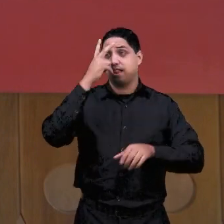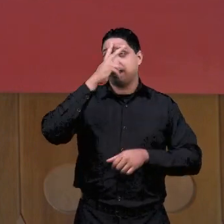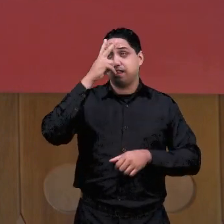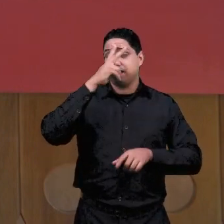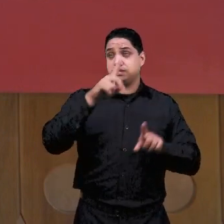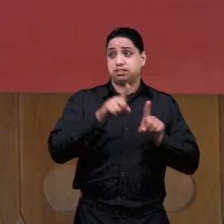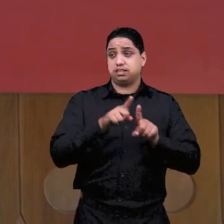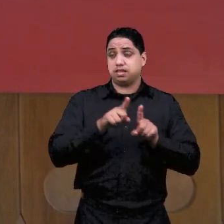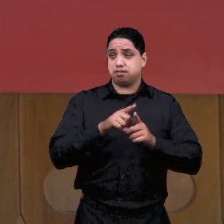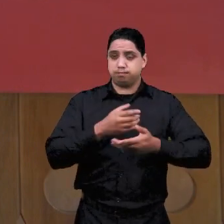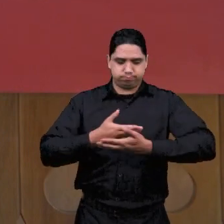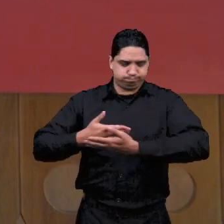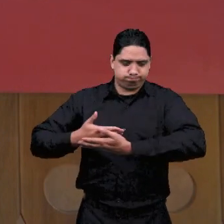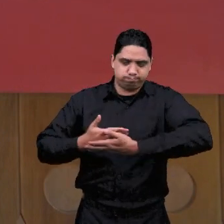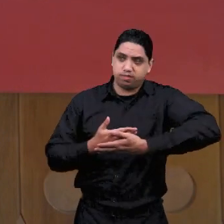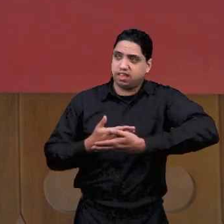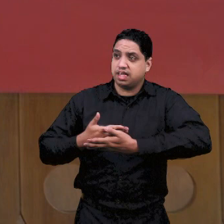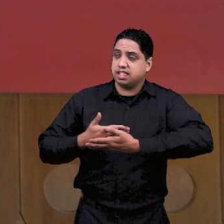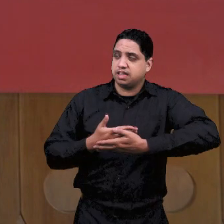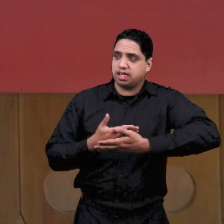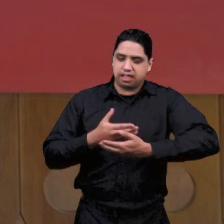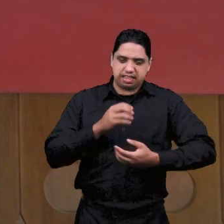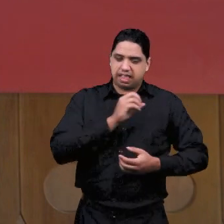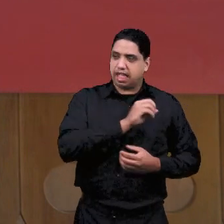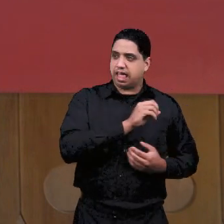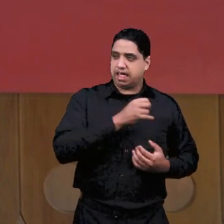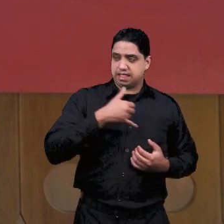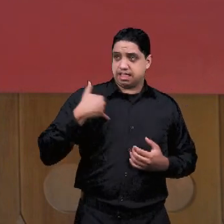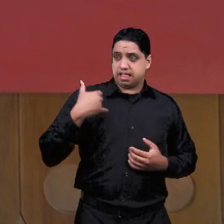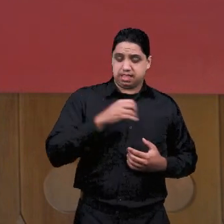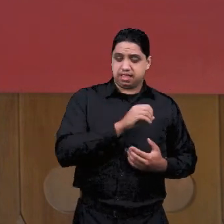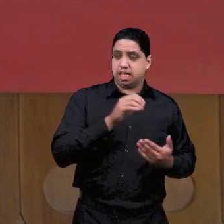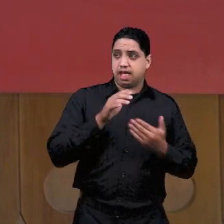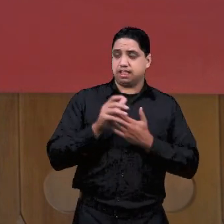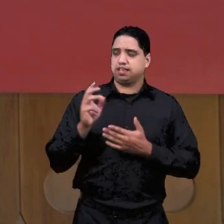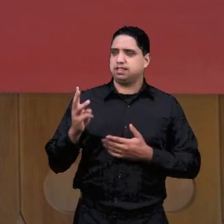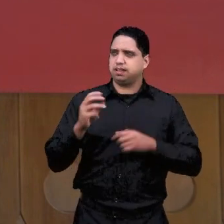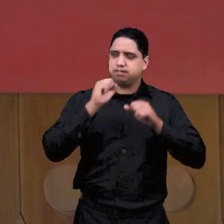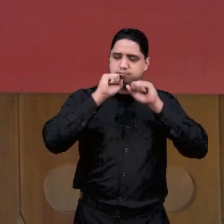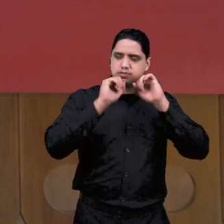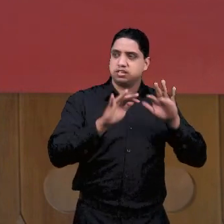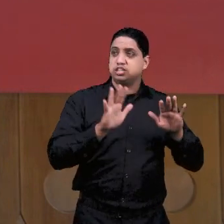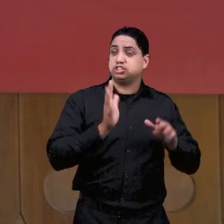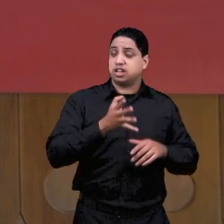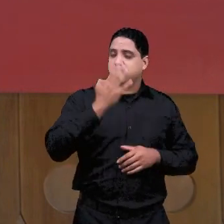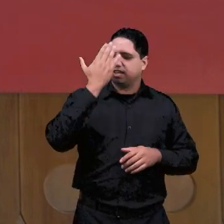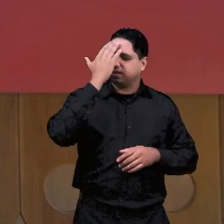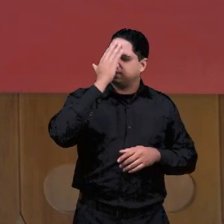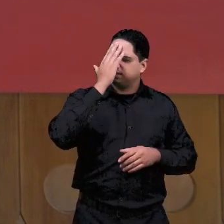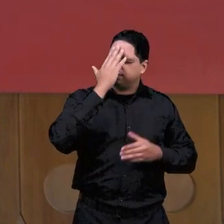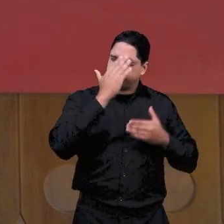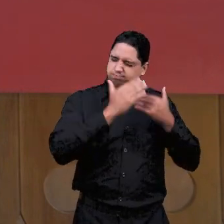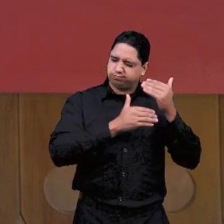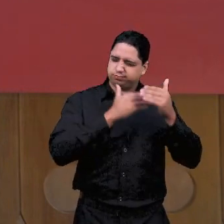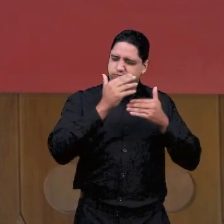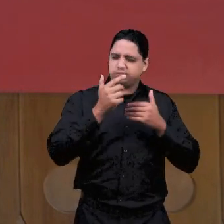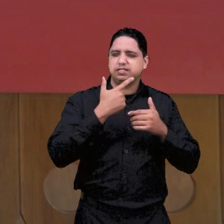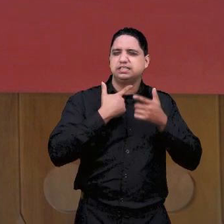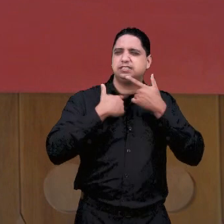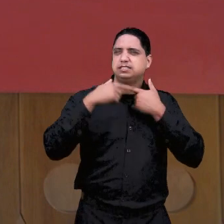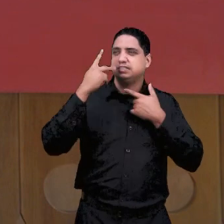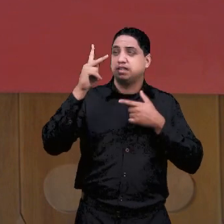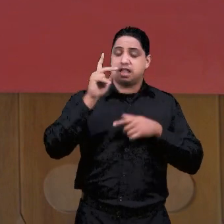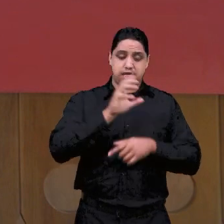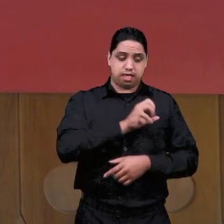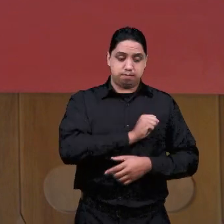sont dans les bras de leur mère de 0 à 3 ans. Bénis afin qu'elles puissent comprendre ta volonté, aimer ton